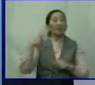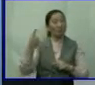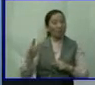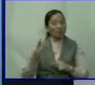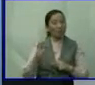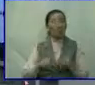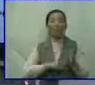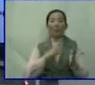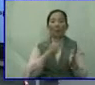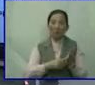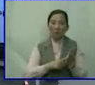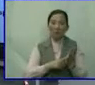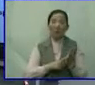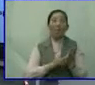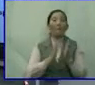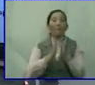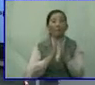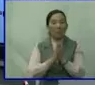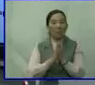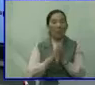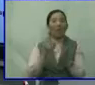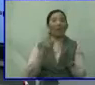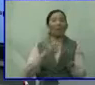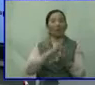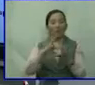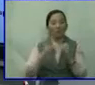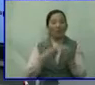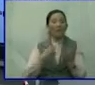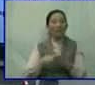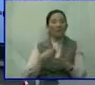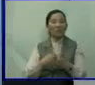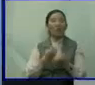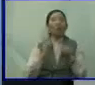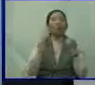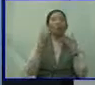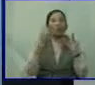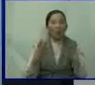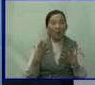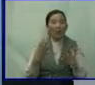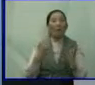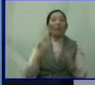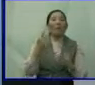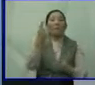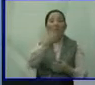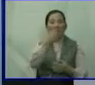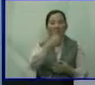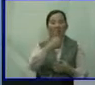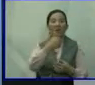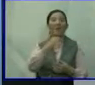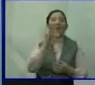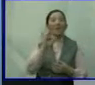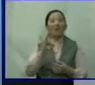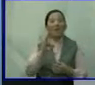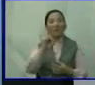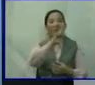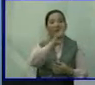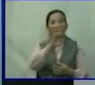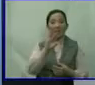вопрос. Оцените объем продаж в первой фирме в январе и